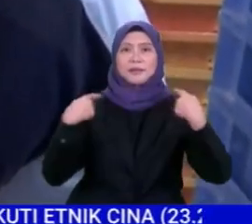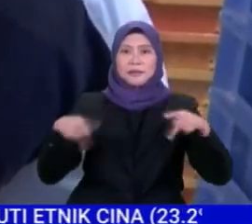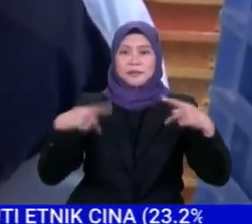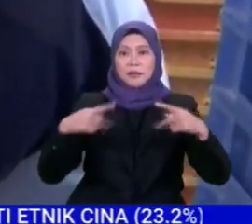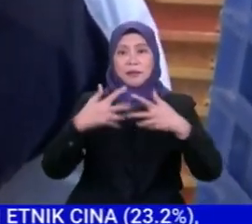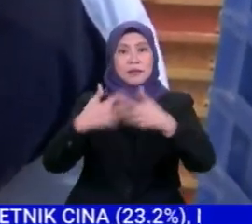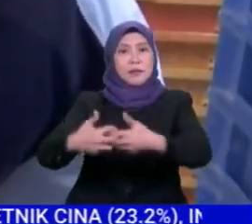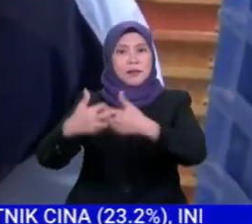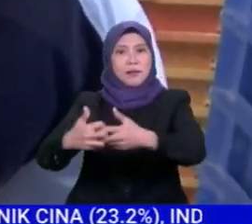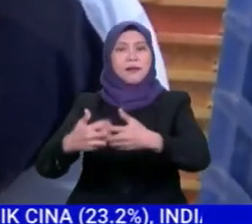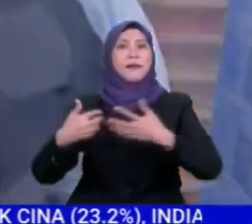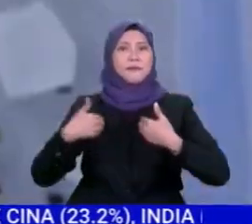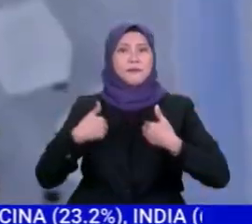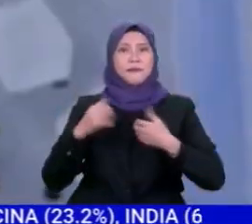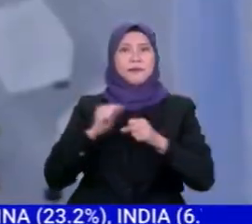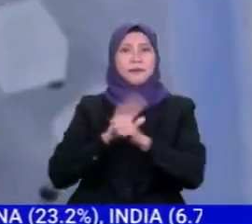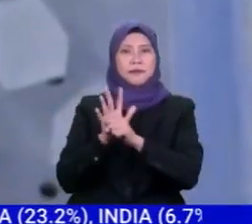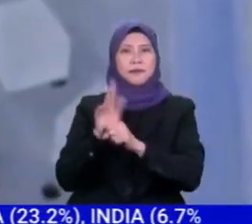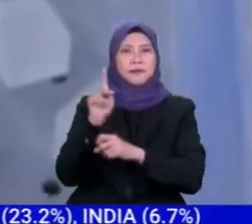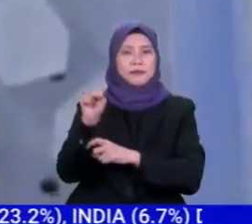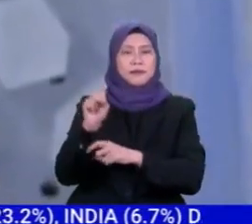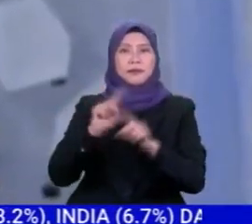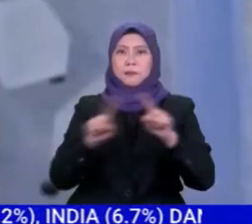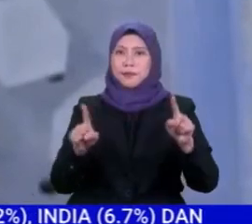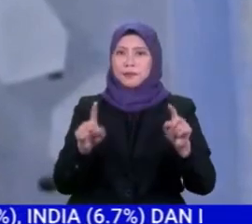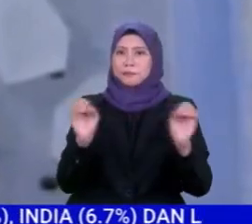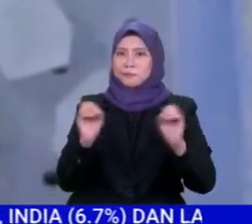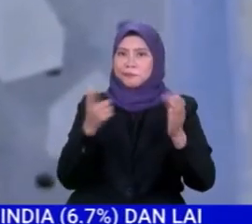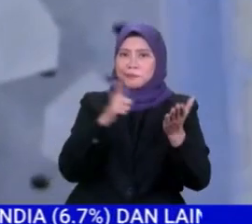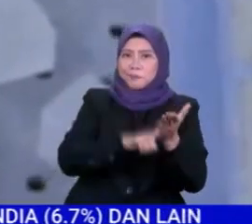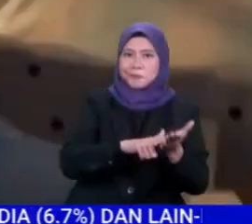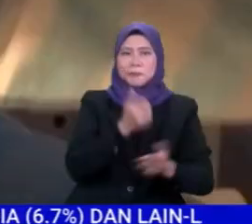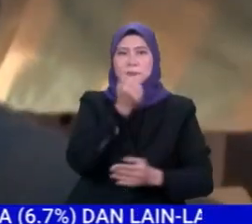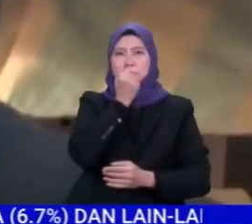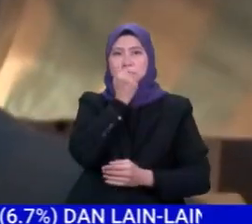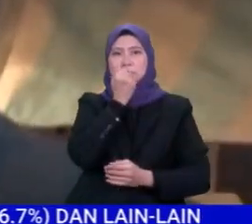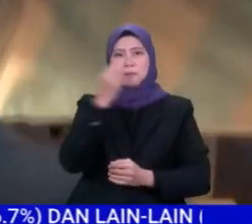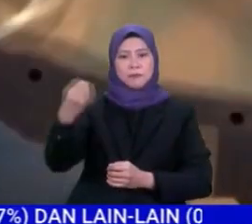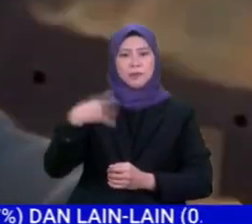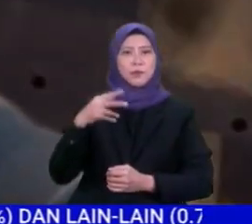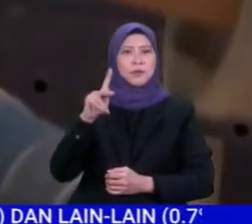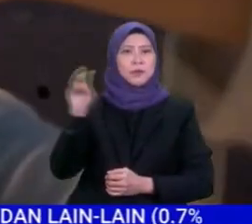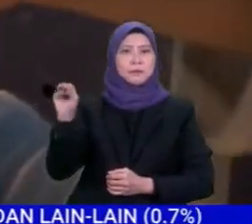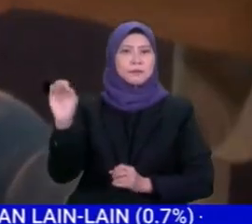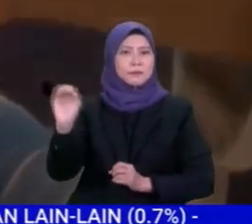atau kilang yang mempunyai kes COVID-19 namun tidak dilaporkan kepada pihaknya.